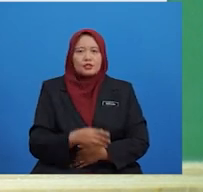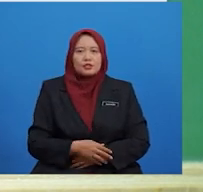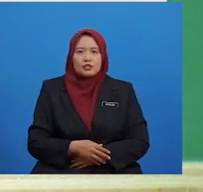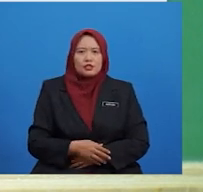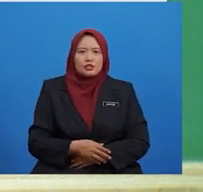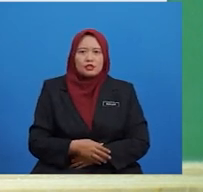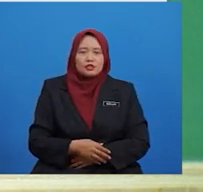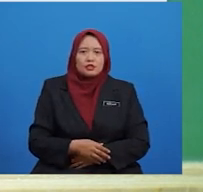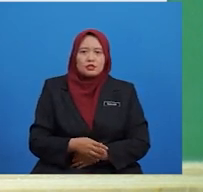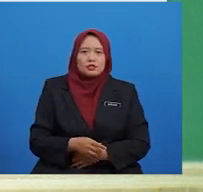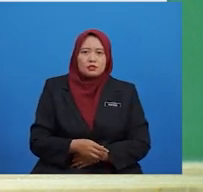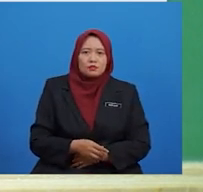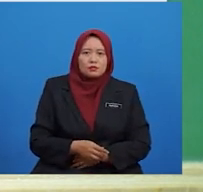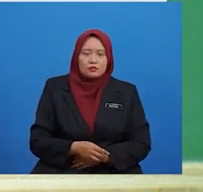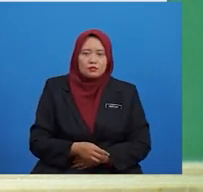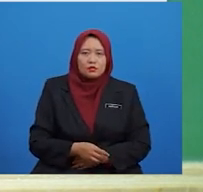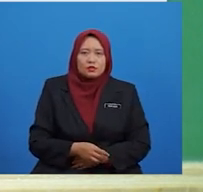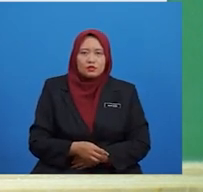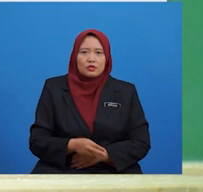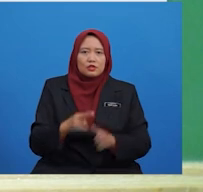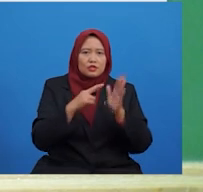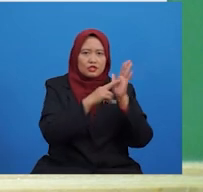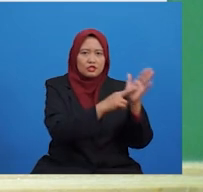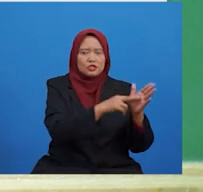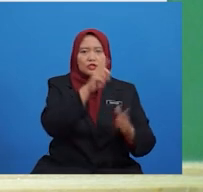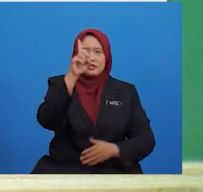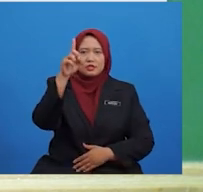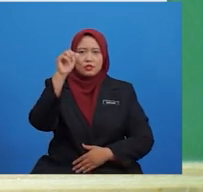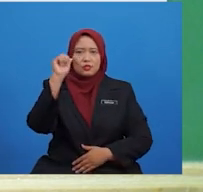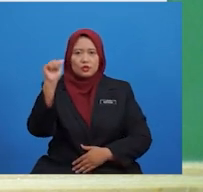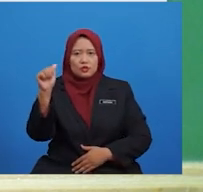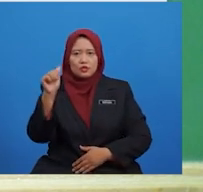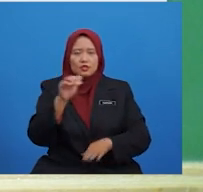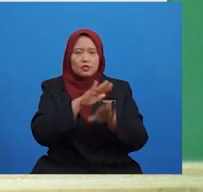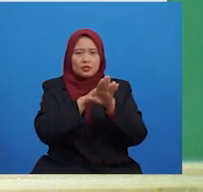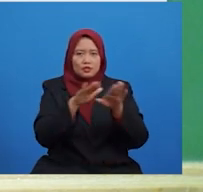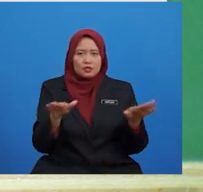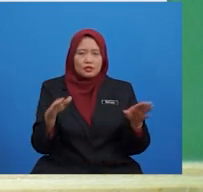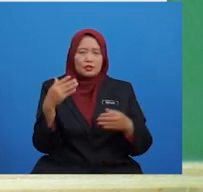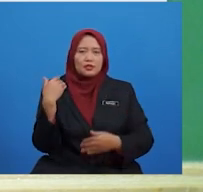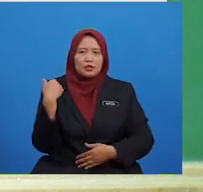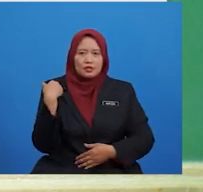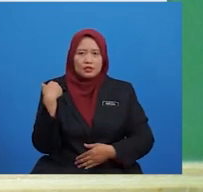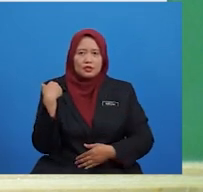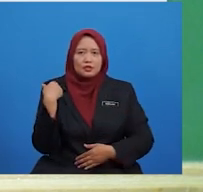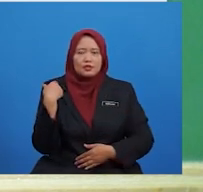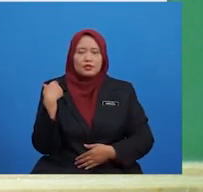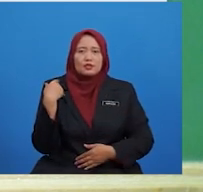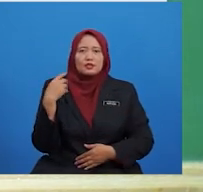kerana pengisytiharan pemboleh ubah pada rajah 1A tidak